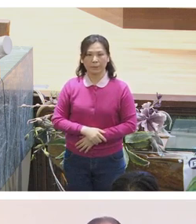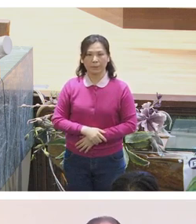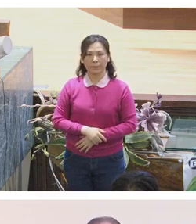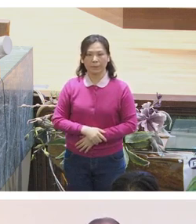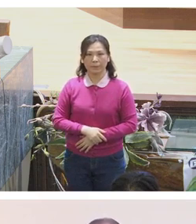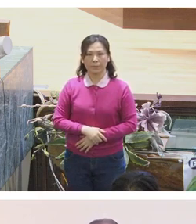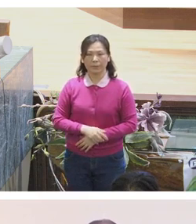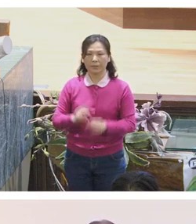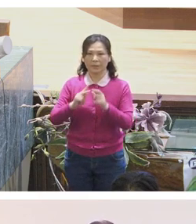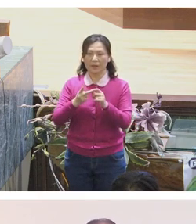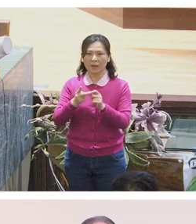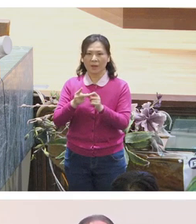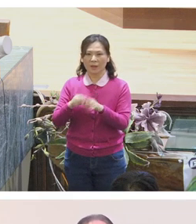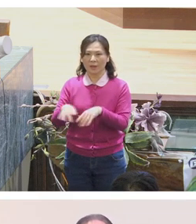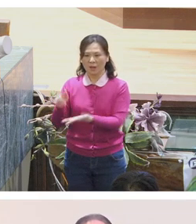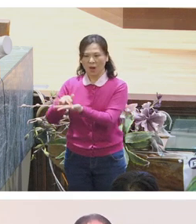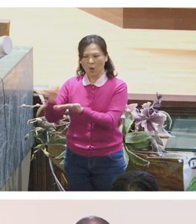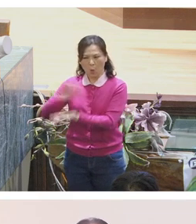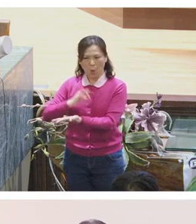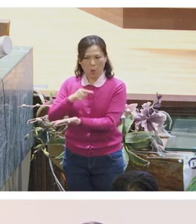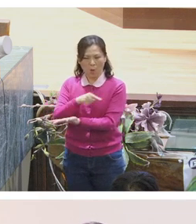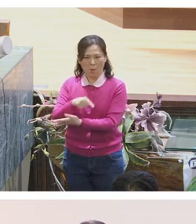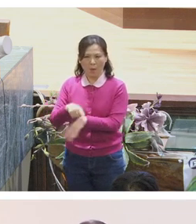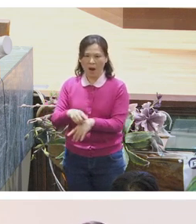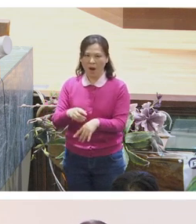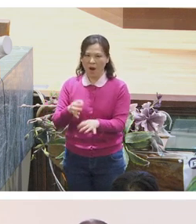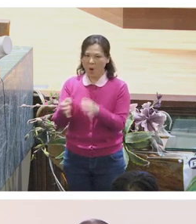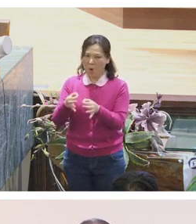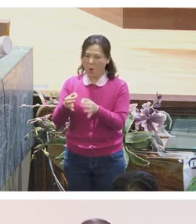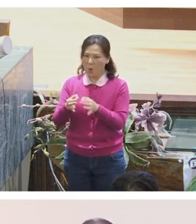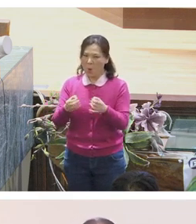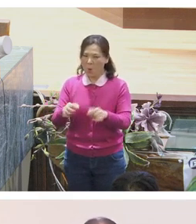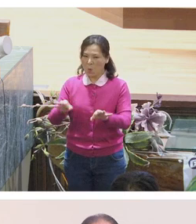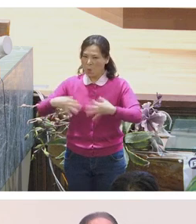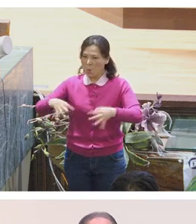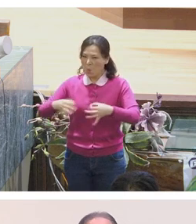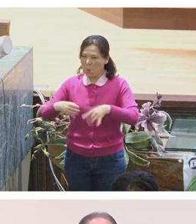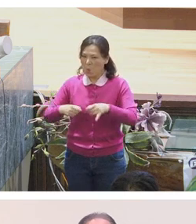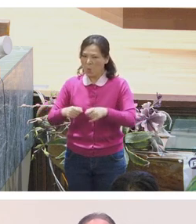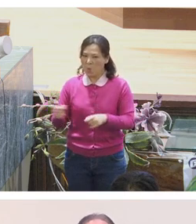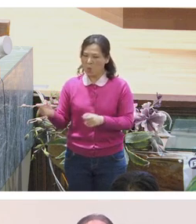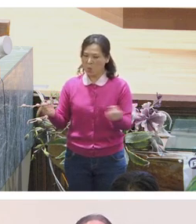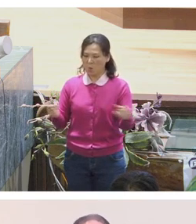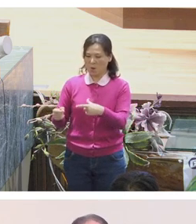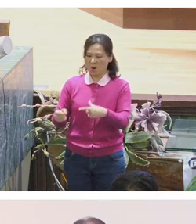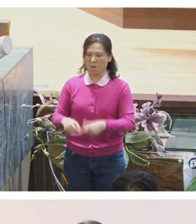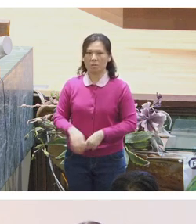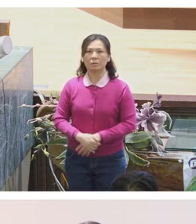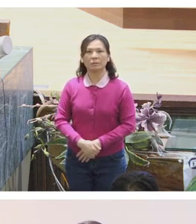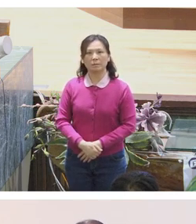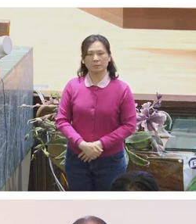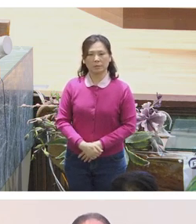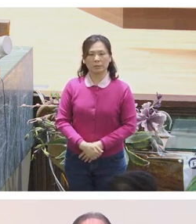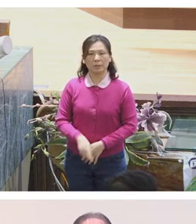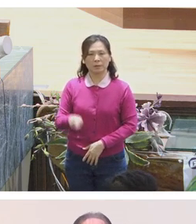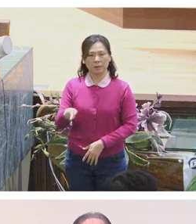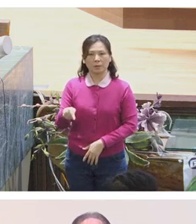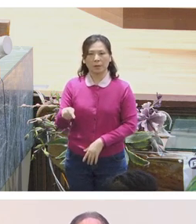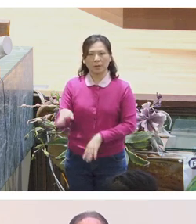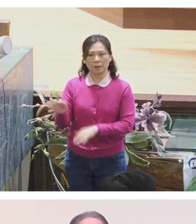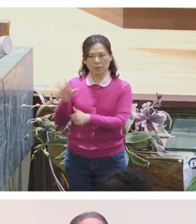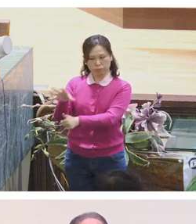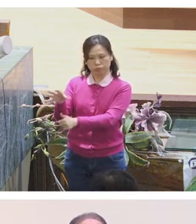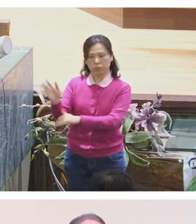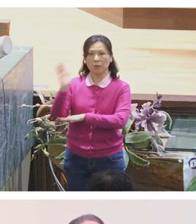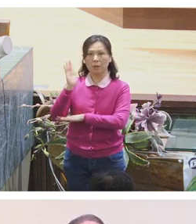比卖毒品还要赚，我们要避免这个啊。第二个，我们是不是要求政府，